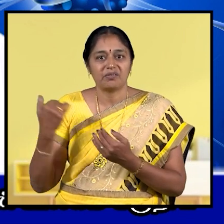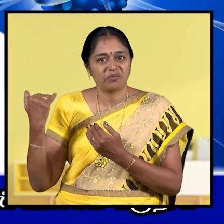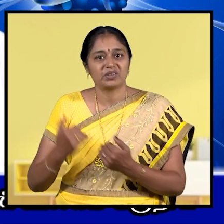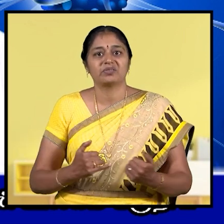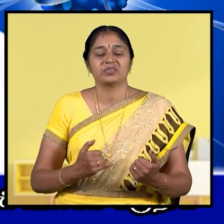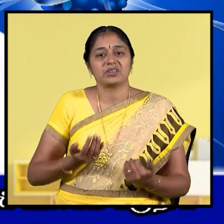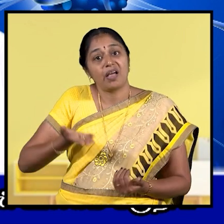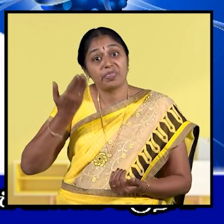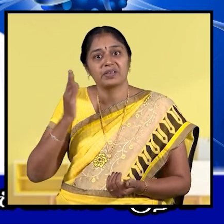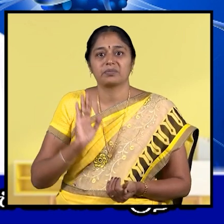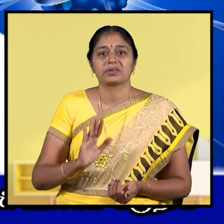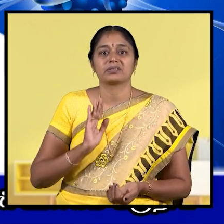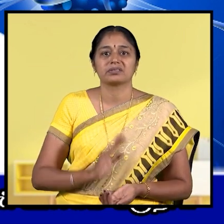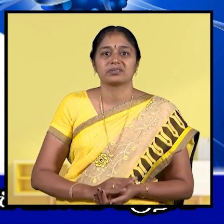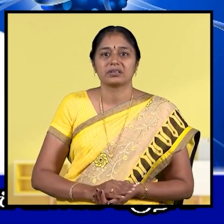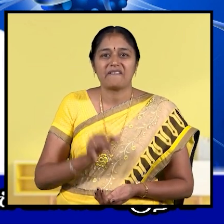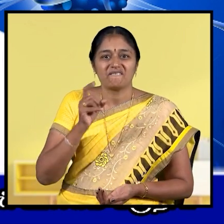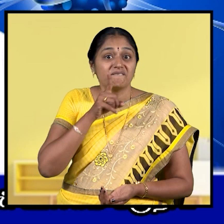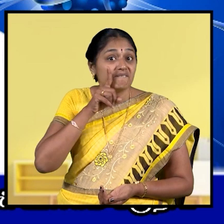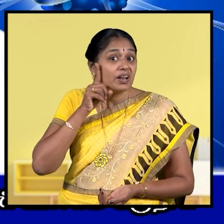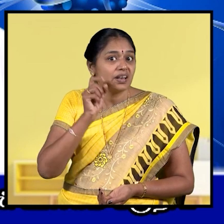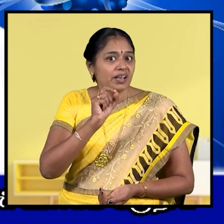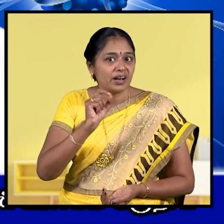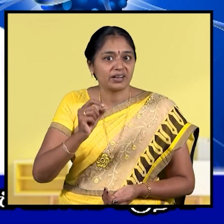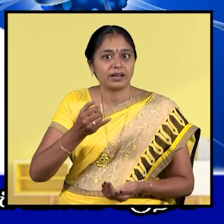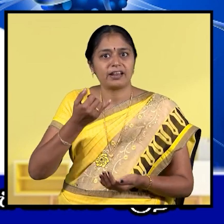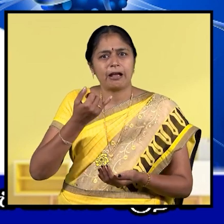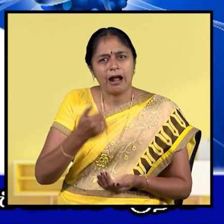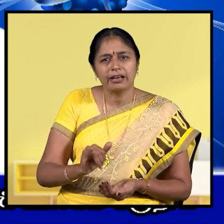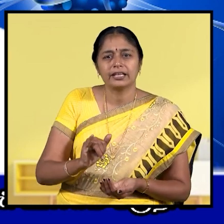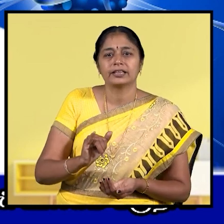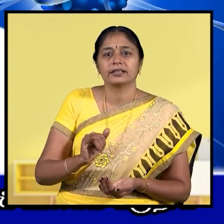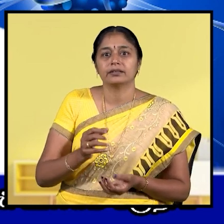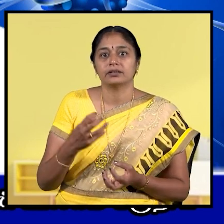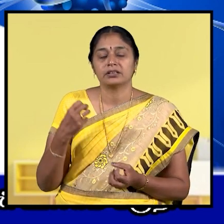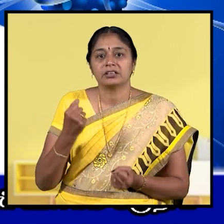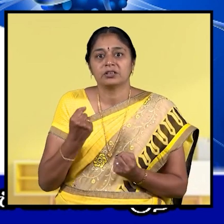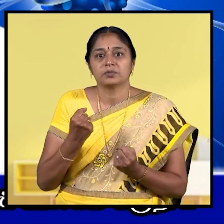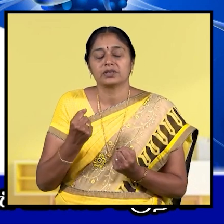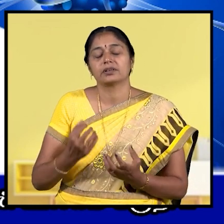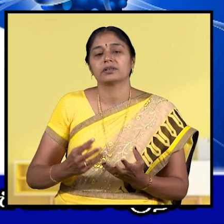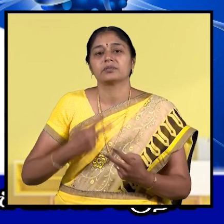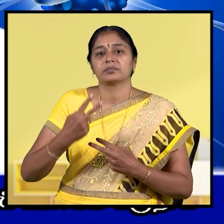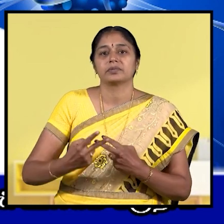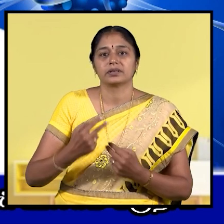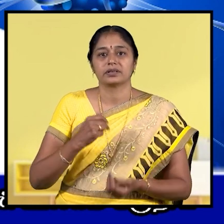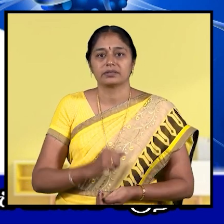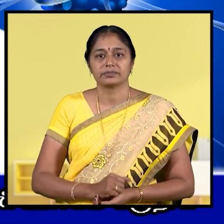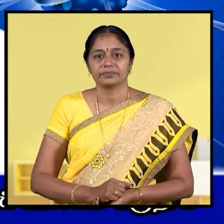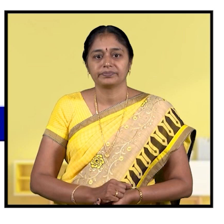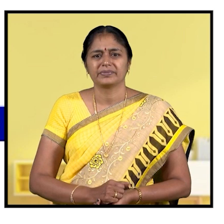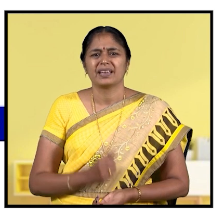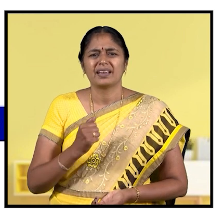அச்சுறுத்தக்கூடிய ஒரு வியாதியாக இருக்குது. காரணம், இது வெள்ளையணுக்களை அழித்து நமக்கு வந்து ஒரு கடுமையான ஒரு சேதத்தை ஏற்படுத்துறது தான் நம்ம வந்து சொல்லிட்டு இருக்கிறோம். சரி, இந்த வைரஸோட செயல்பாடு என்ன